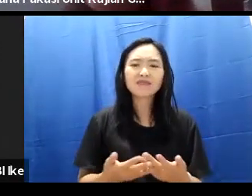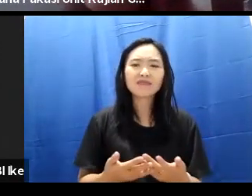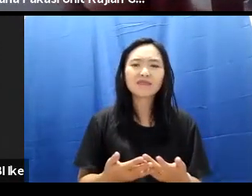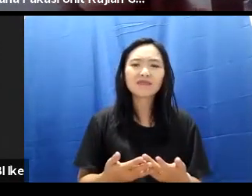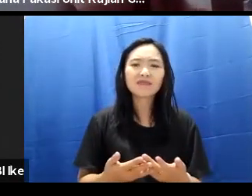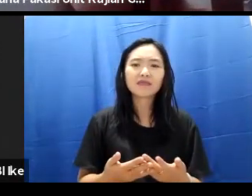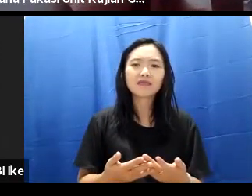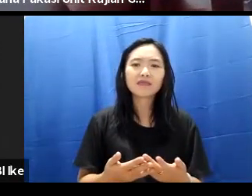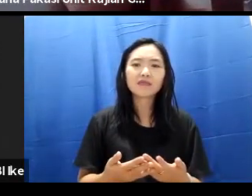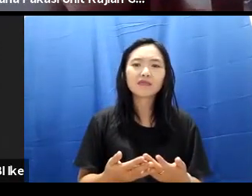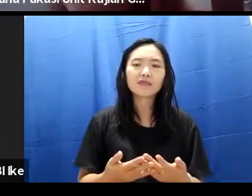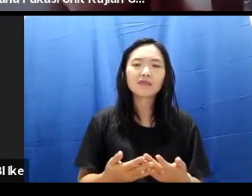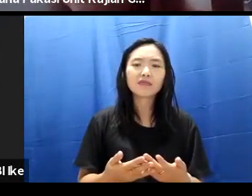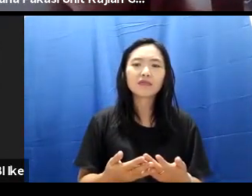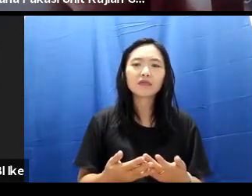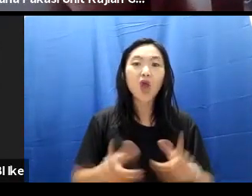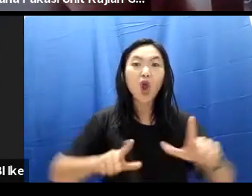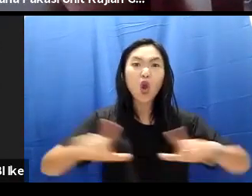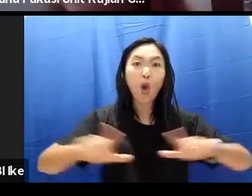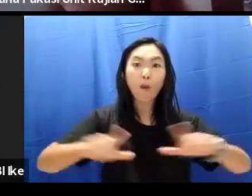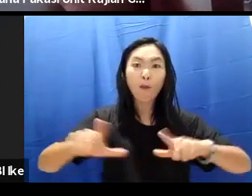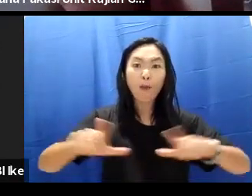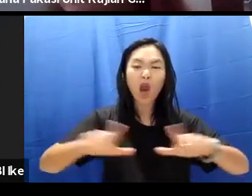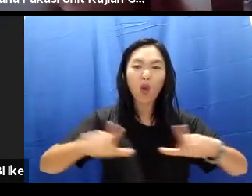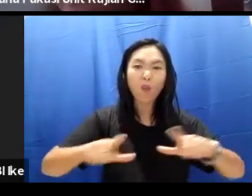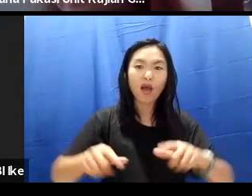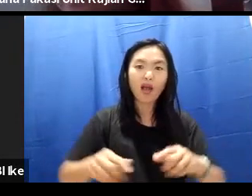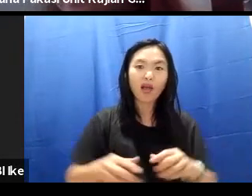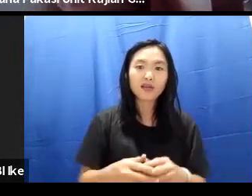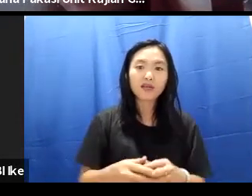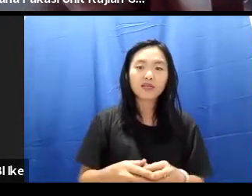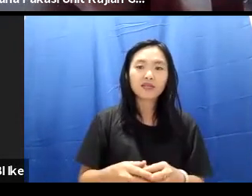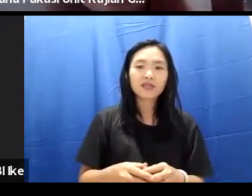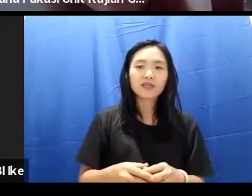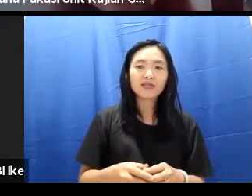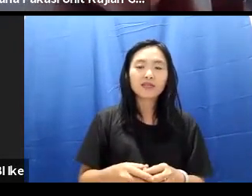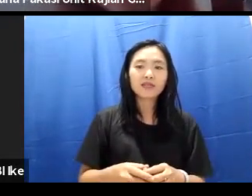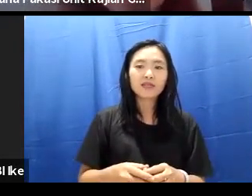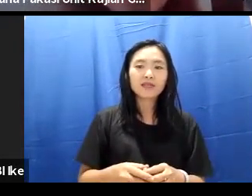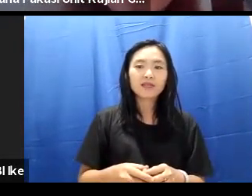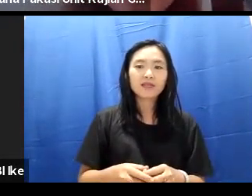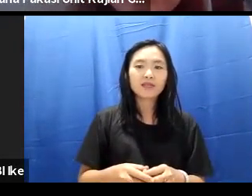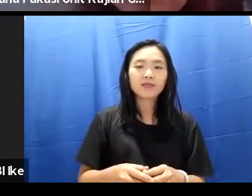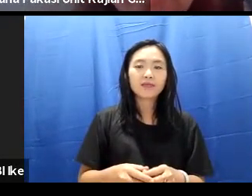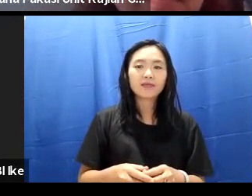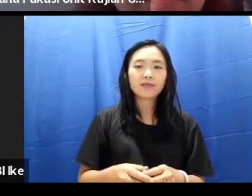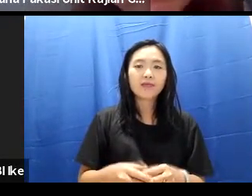persaingan, ya kalau persaingannya lebih terukur gitu loh, saya bikinnya seperti itu,